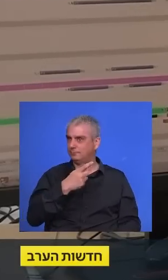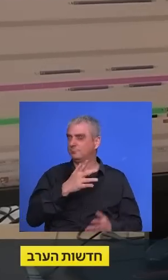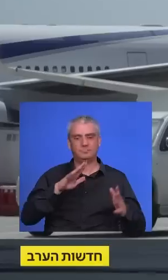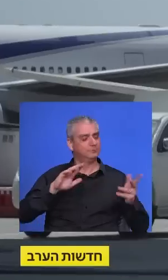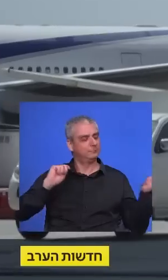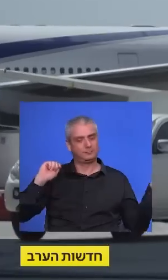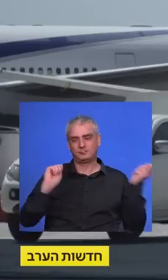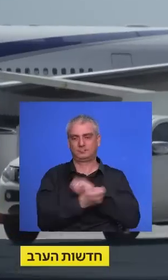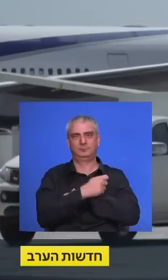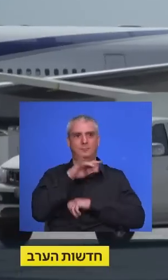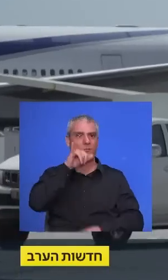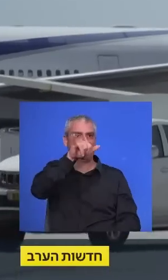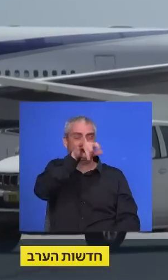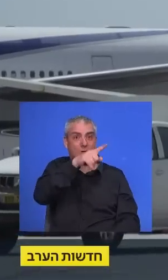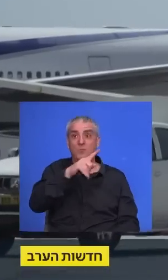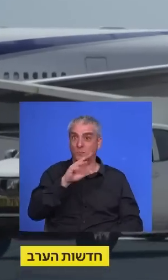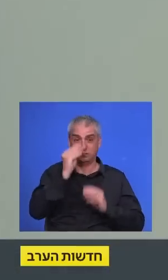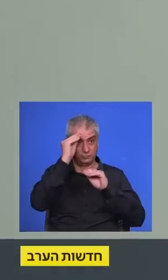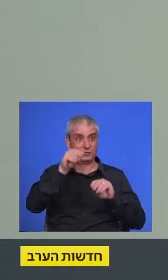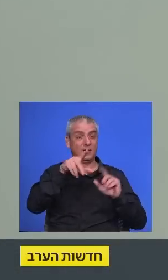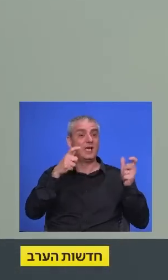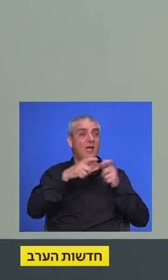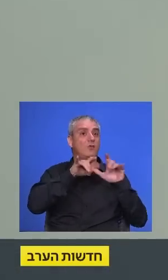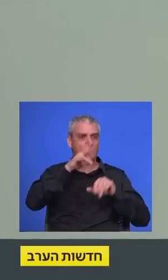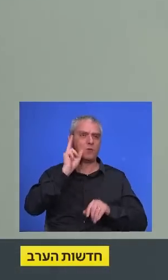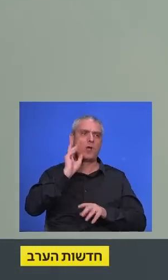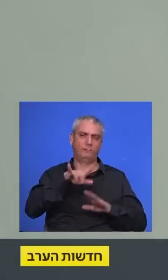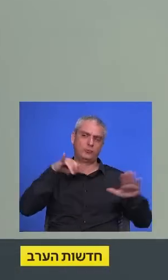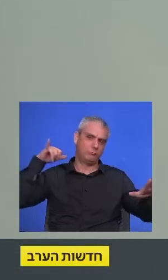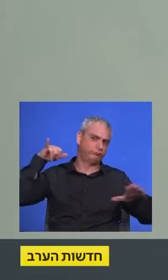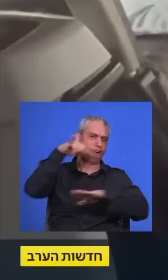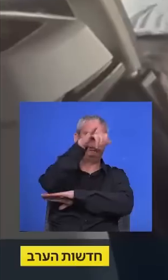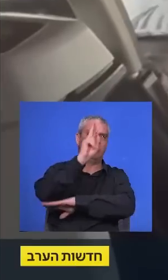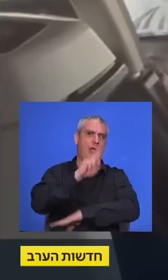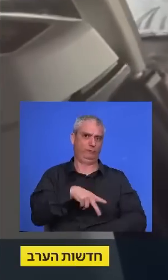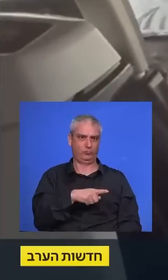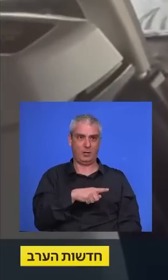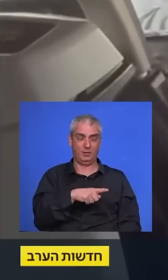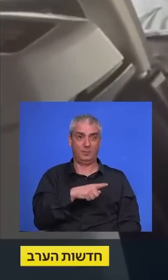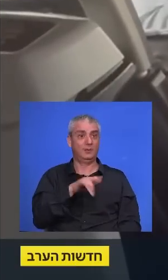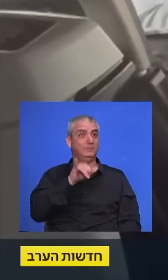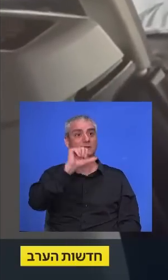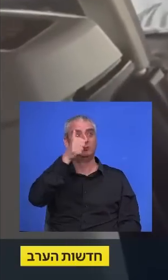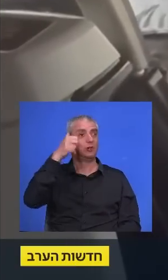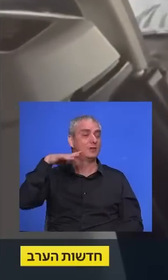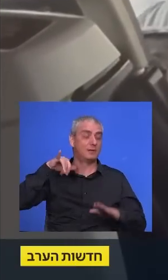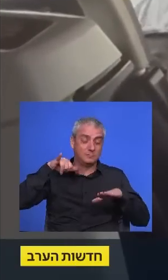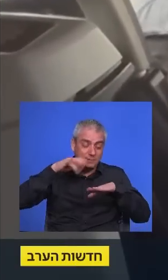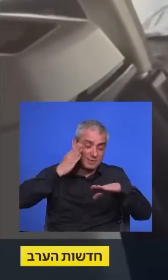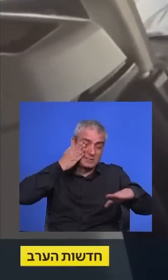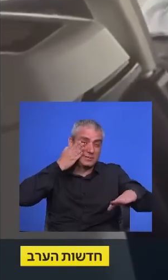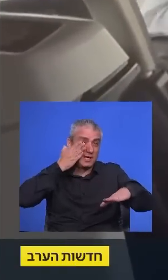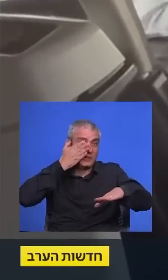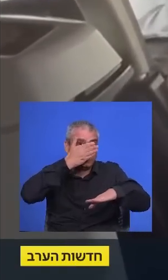פני תעופה. אומן הודיע כי חברות התעופה הישראליות יוכלו לעבור בשטחה האווירי. טיסה ראשונה אי פעם שטסה ממש בקו